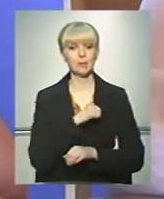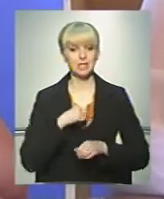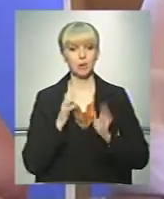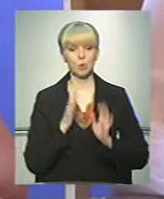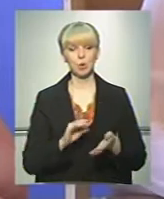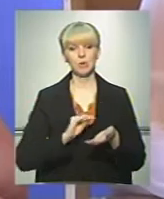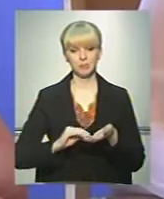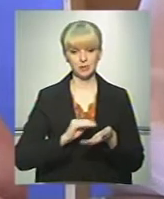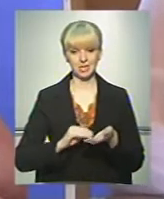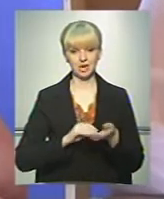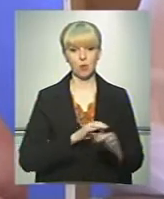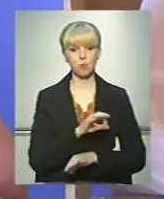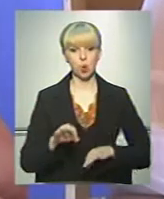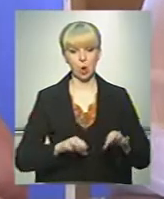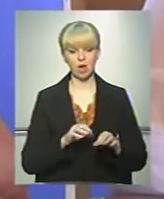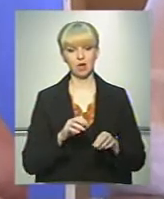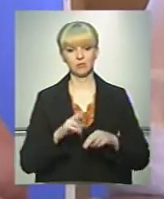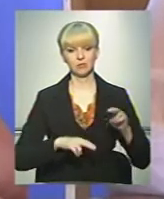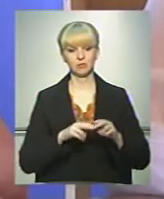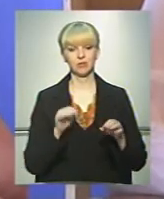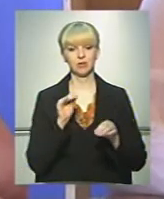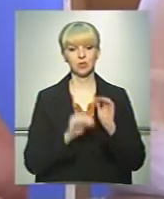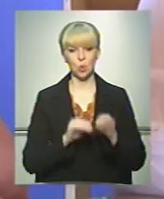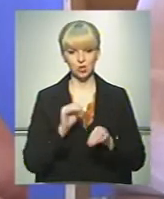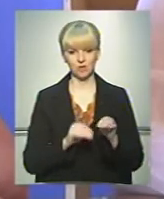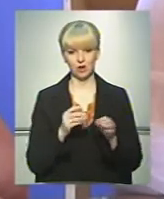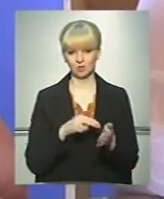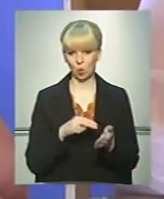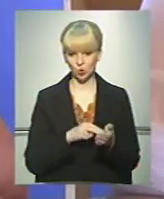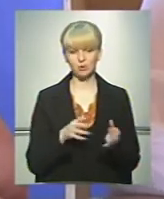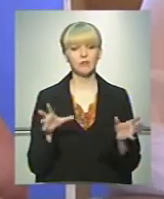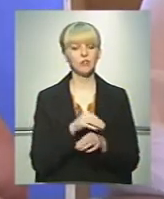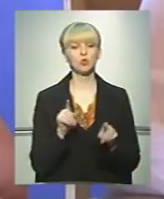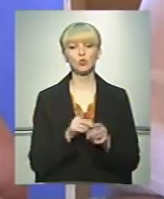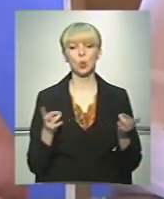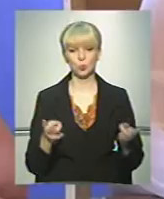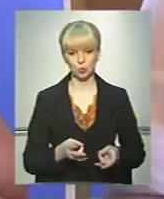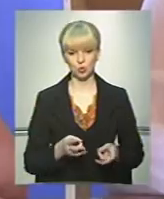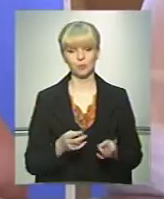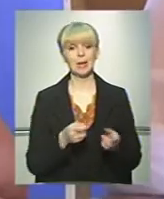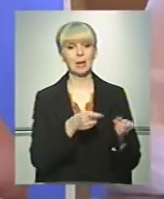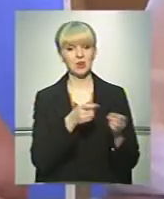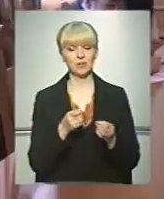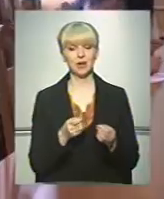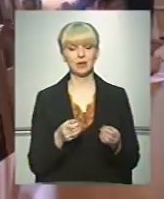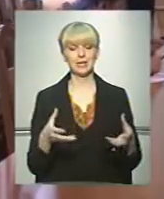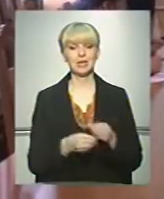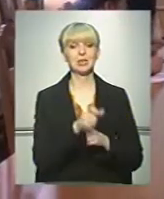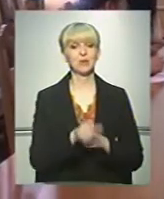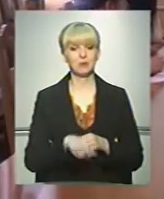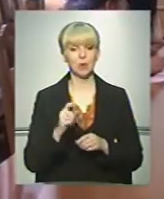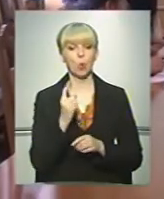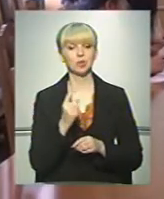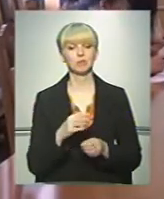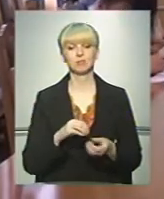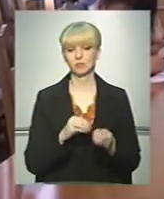будемо писати проєкти будівельні, составляти ці смети, тобто все, що потрібно, і привлекати інвесторів. Одним